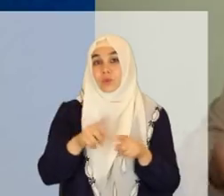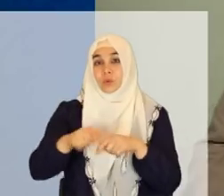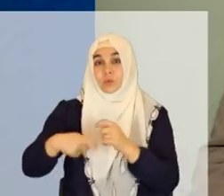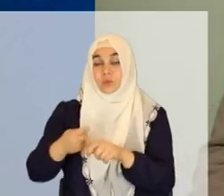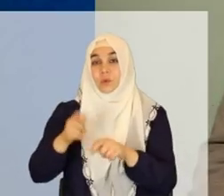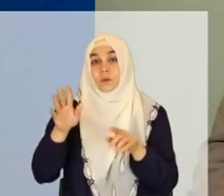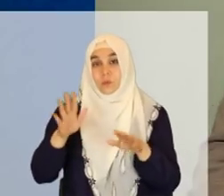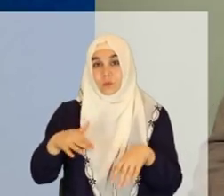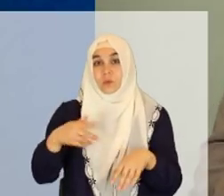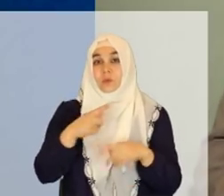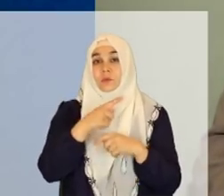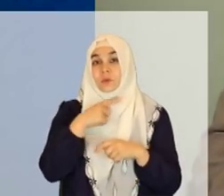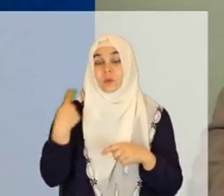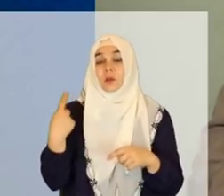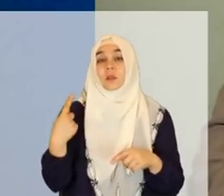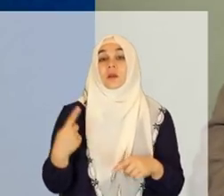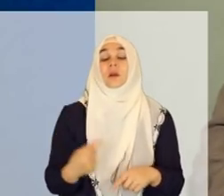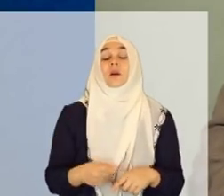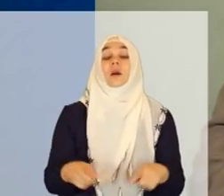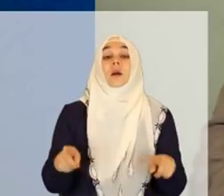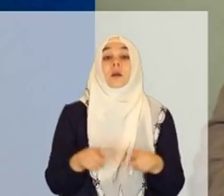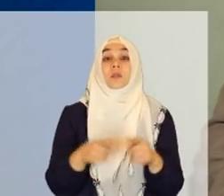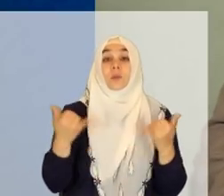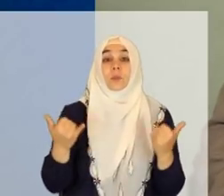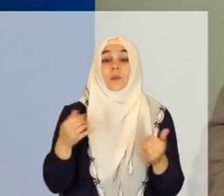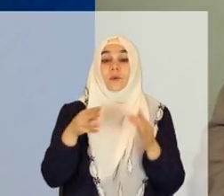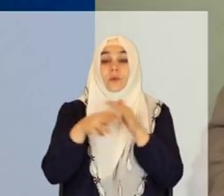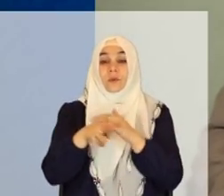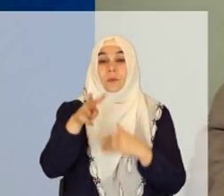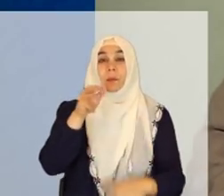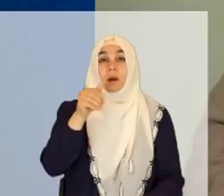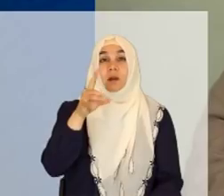qo'yiladi, keyin so'yiladi. Endi mana bu barda degan